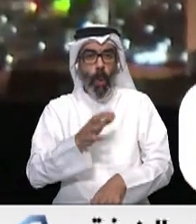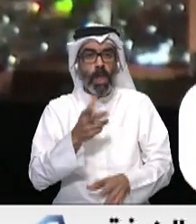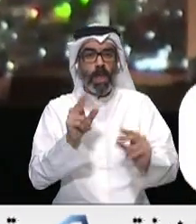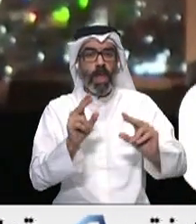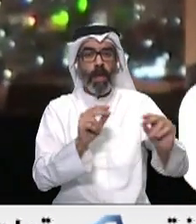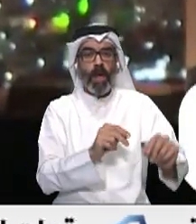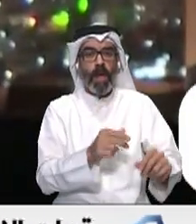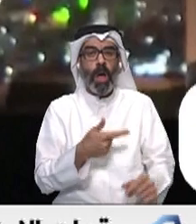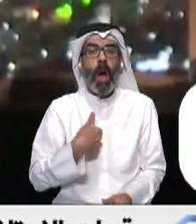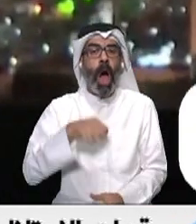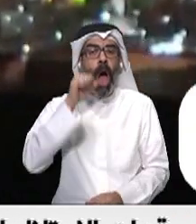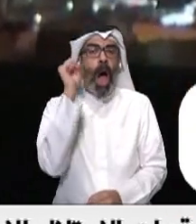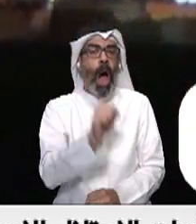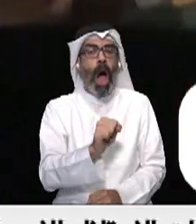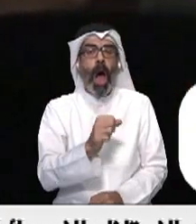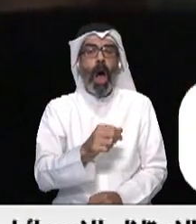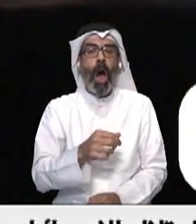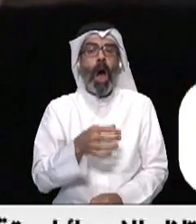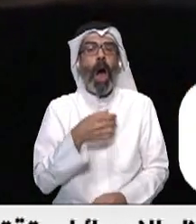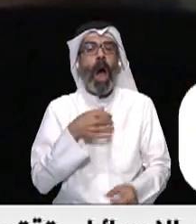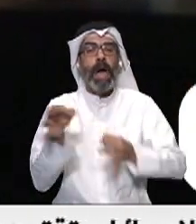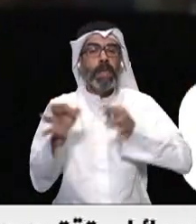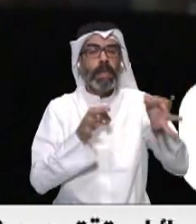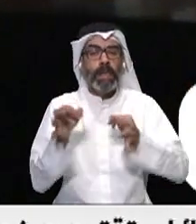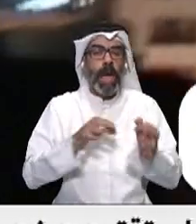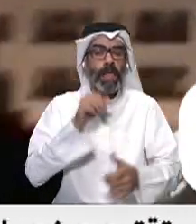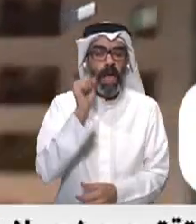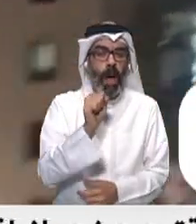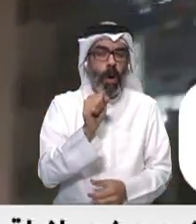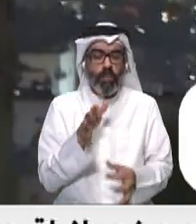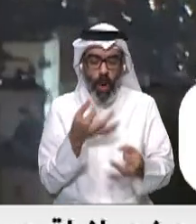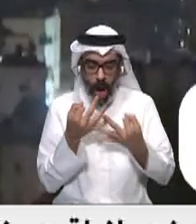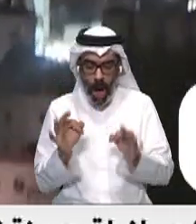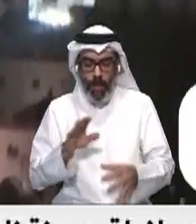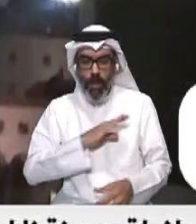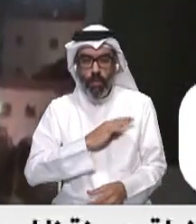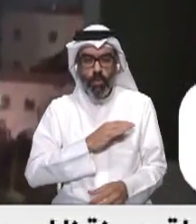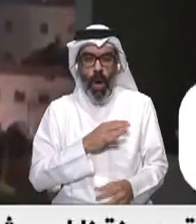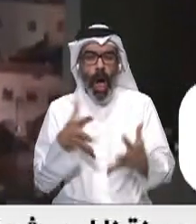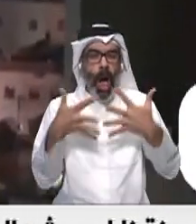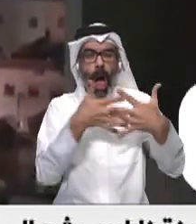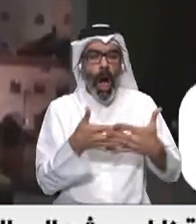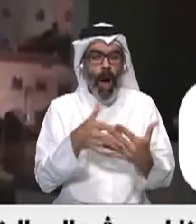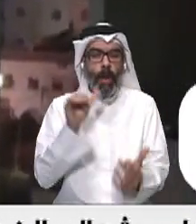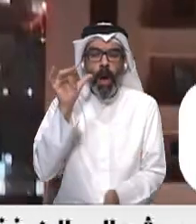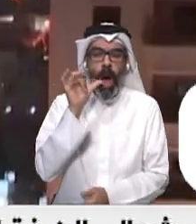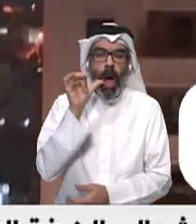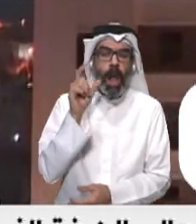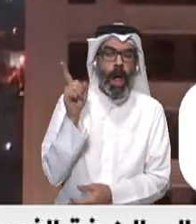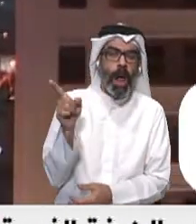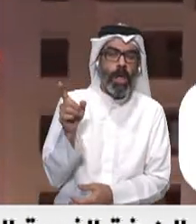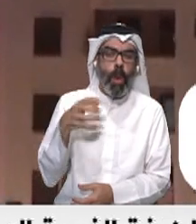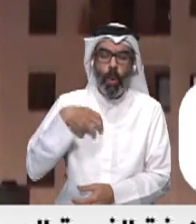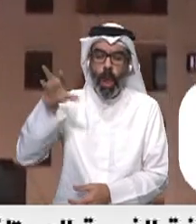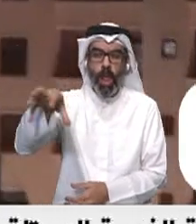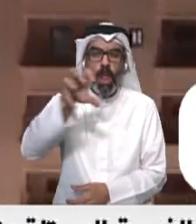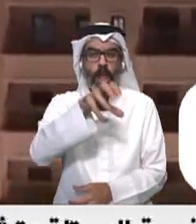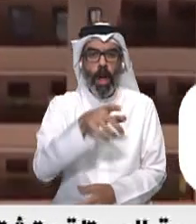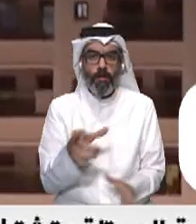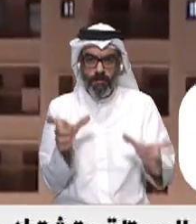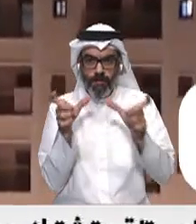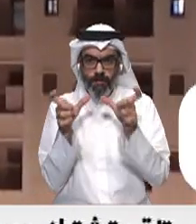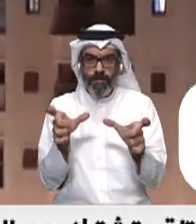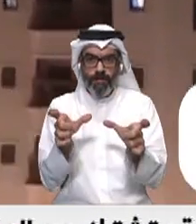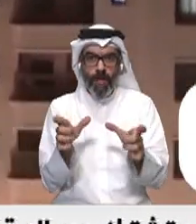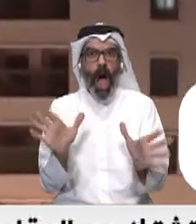مصادر دبلوماسيه ان تنسيقا عسكريا كبيرا بين واشنطن ولندن وعدد من الدول للتصدي لاي